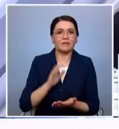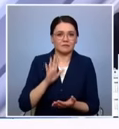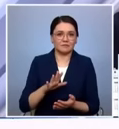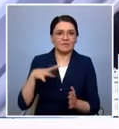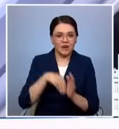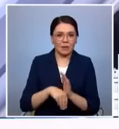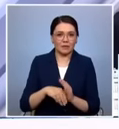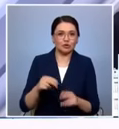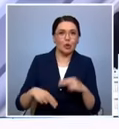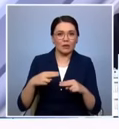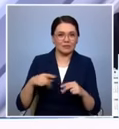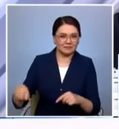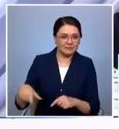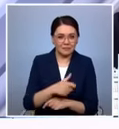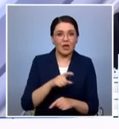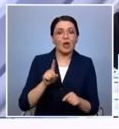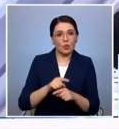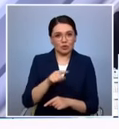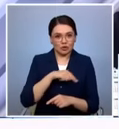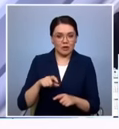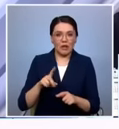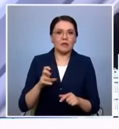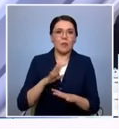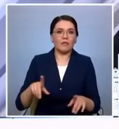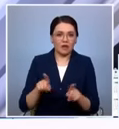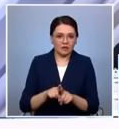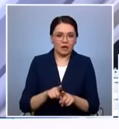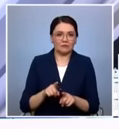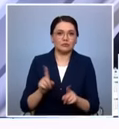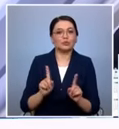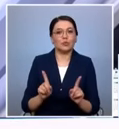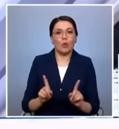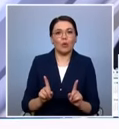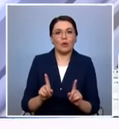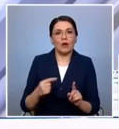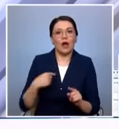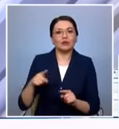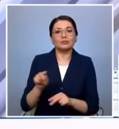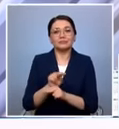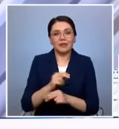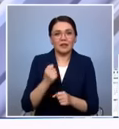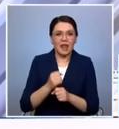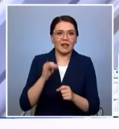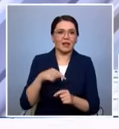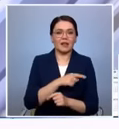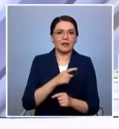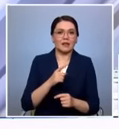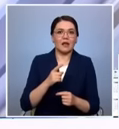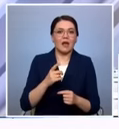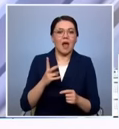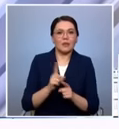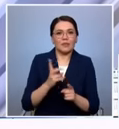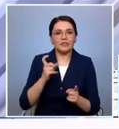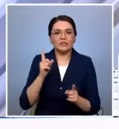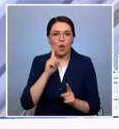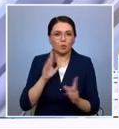Неугомонная Светлана Валиева, войдя в роль фан-фаталь башкирских СМИ, спросила Хабирова, зачем Хабиров упорно